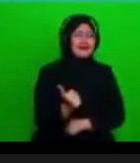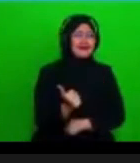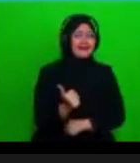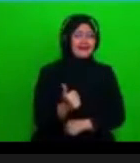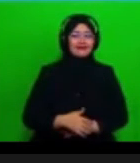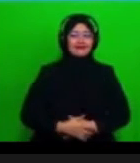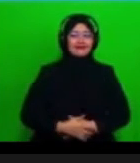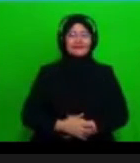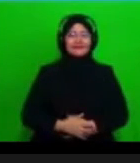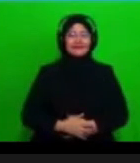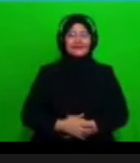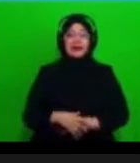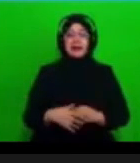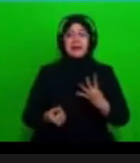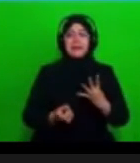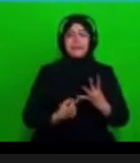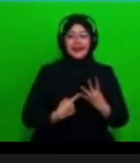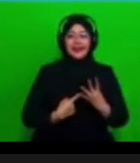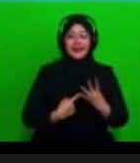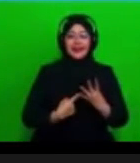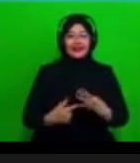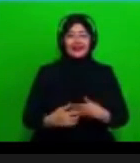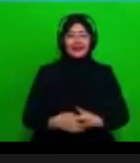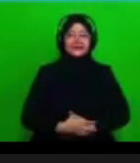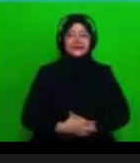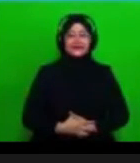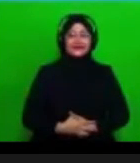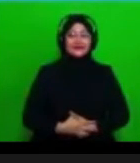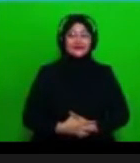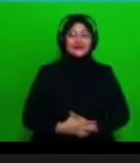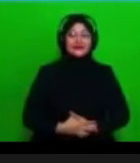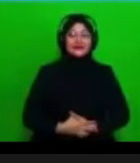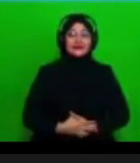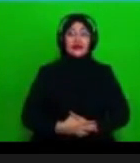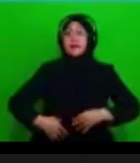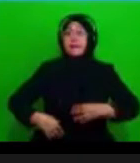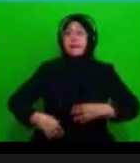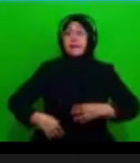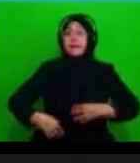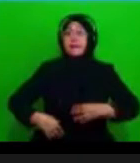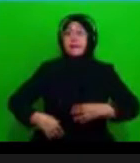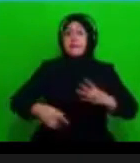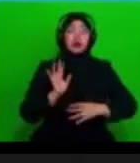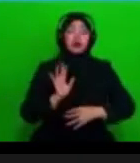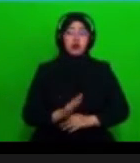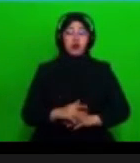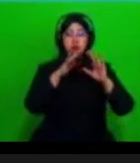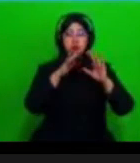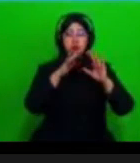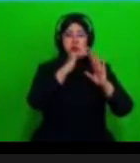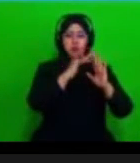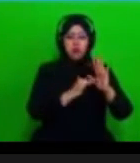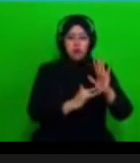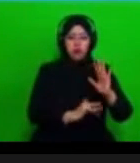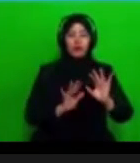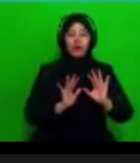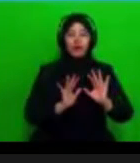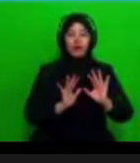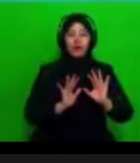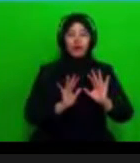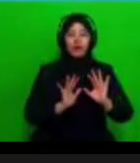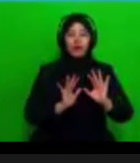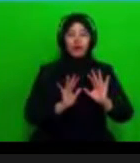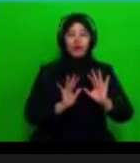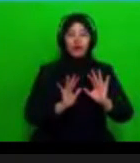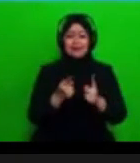Menteri. Episode keempat, nah ini empat aja sudah terasa banyak sekali ya, padahal sampai